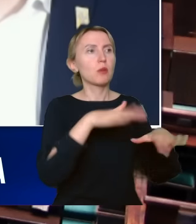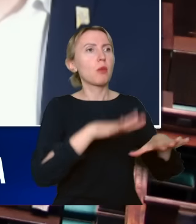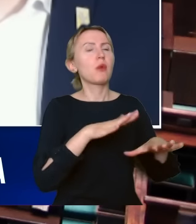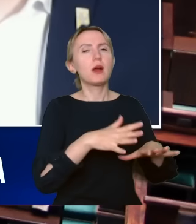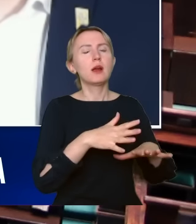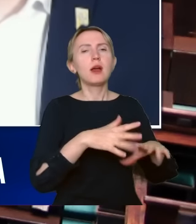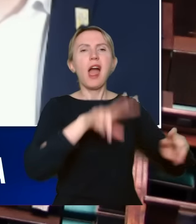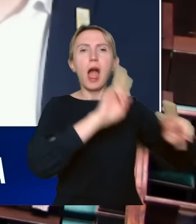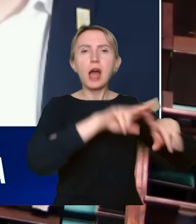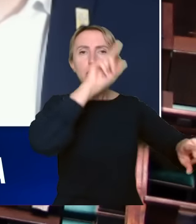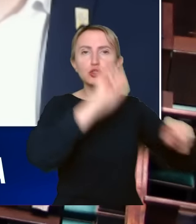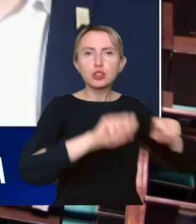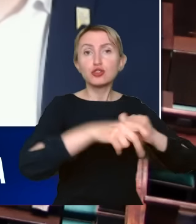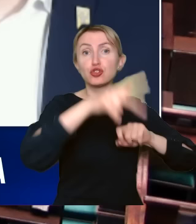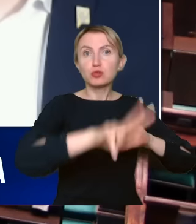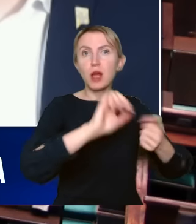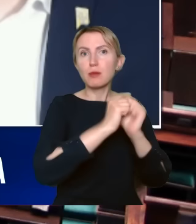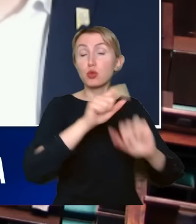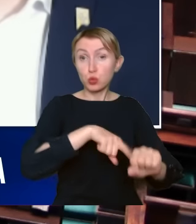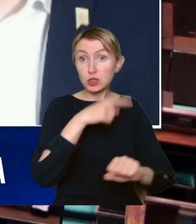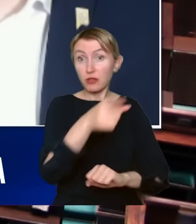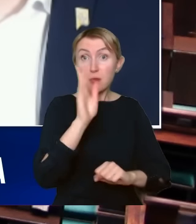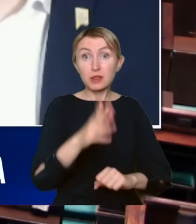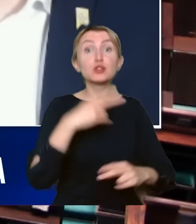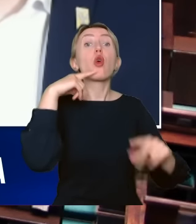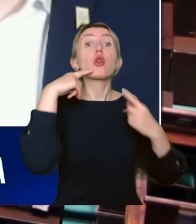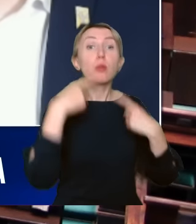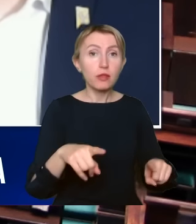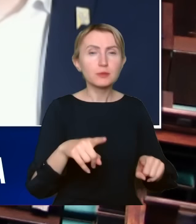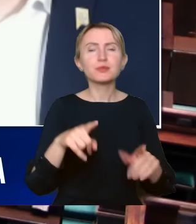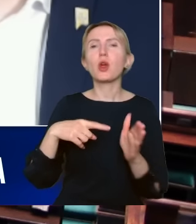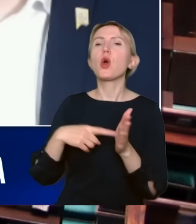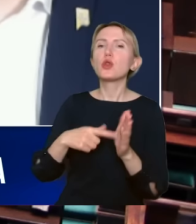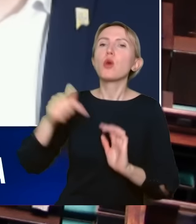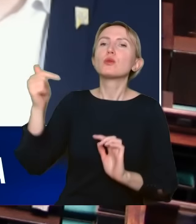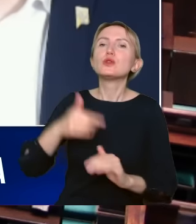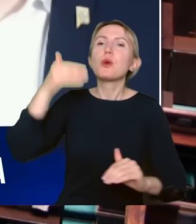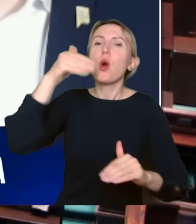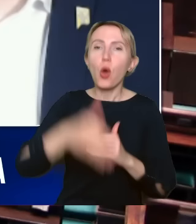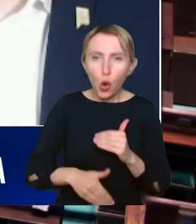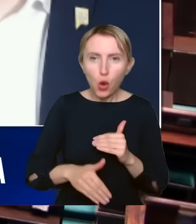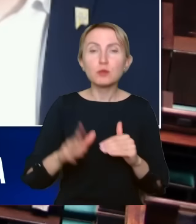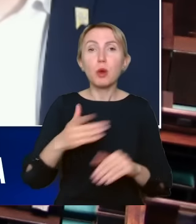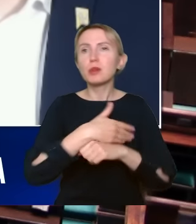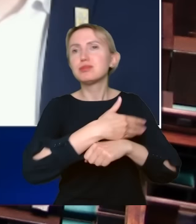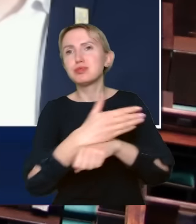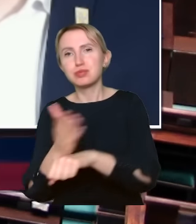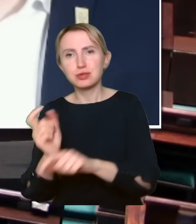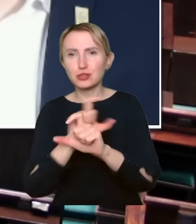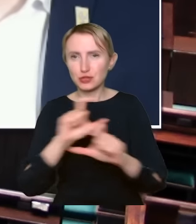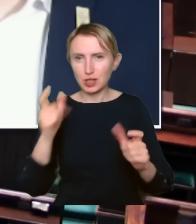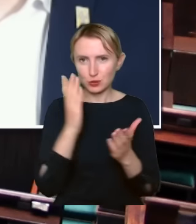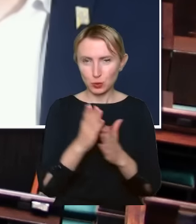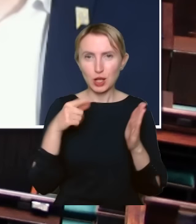śledczych 3 miesiące lub dłużej. I to wy będziecie odpowiedzialni i za to. I tu musimy postawić kropkę i tak jesteśmy po czasie.